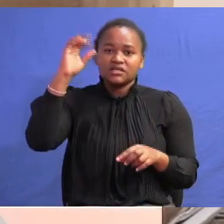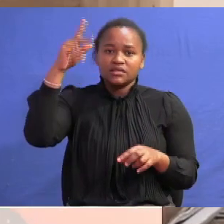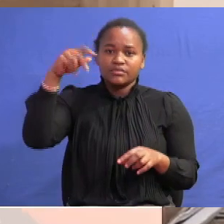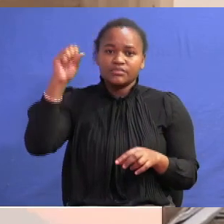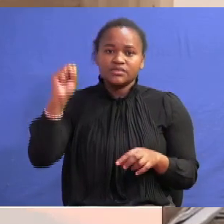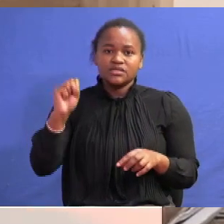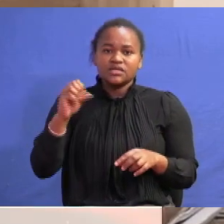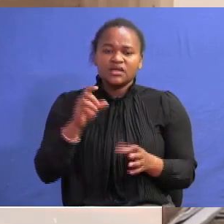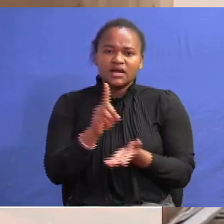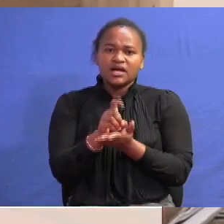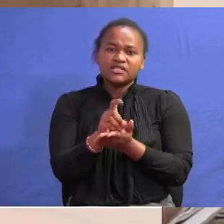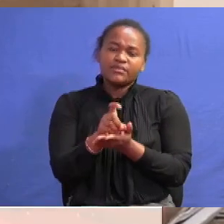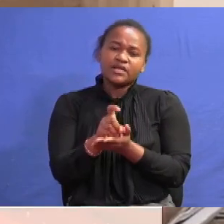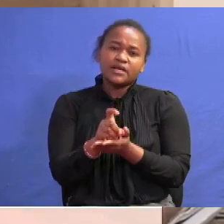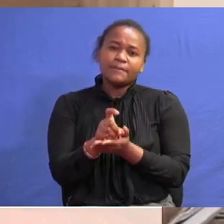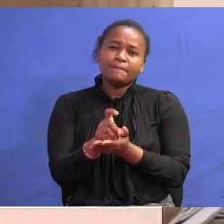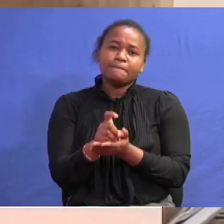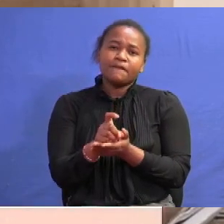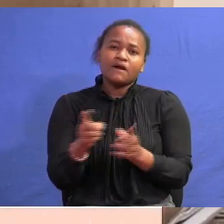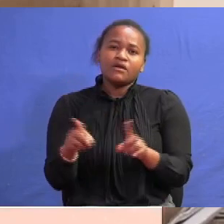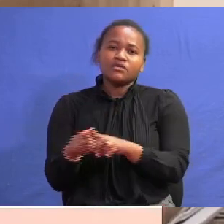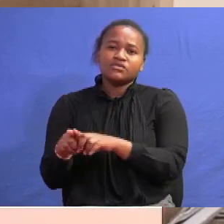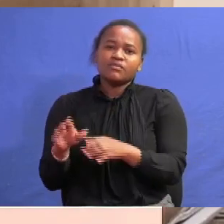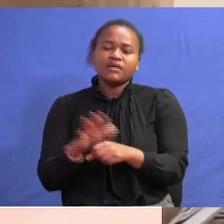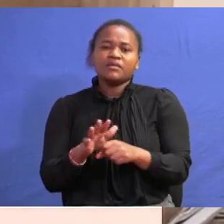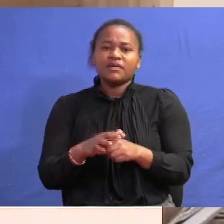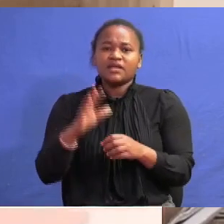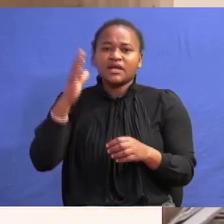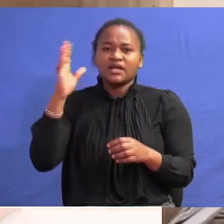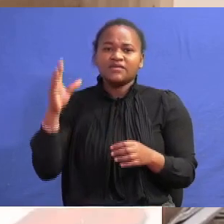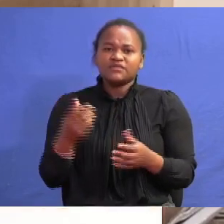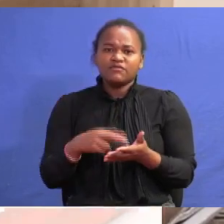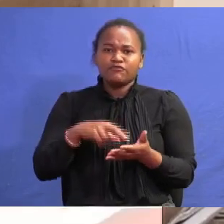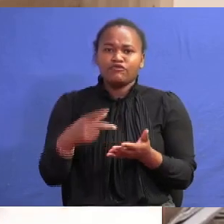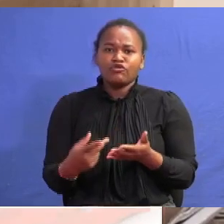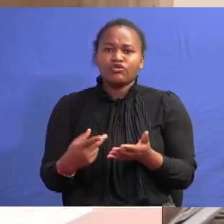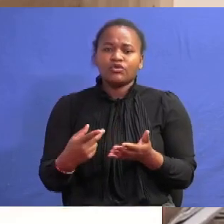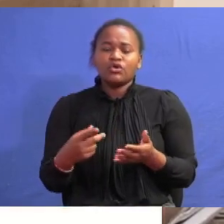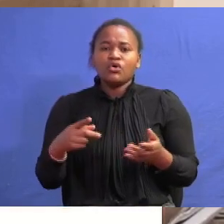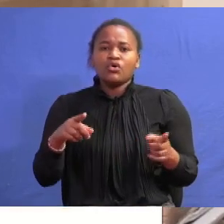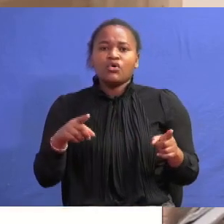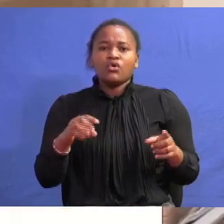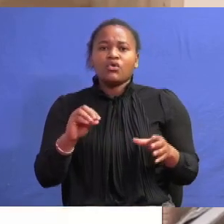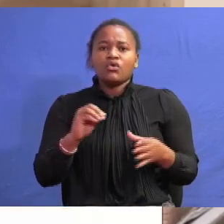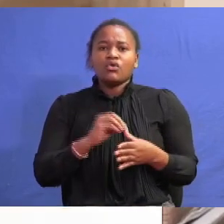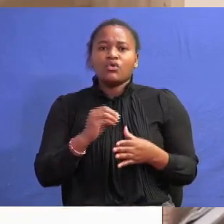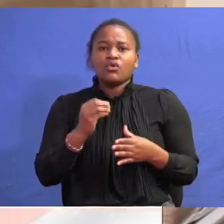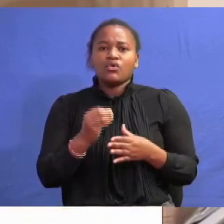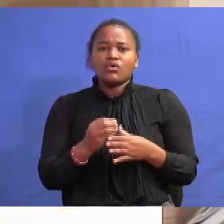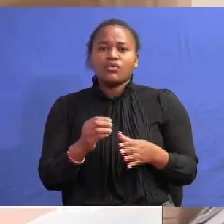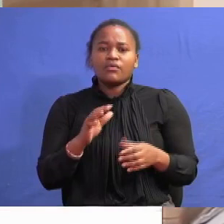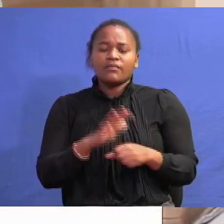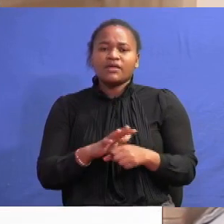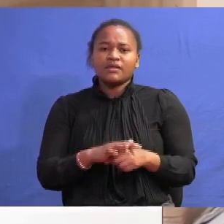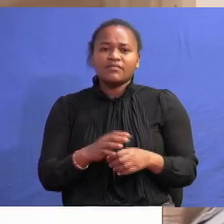pata katapila, unaweza pata zingine matawi zinaanguka, unaweza pata anthracnose, unaweza